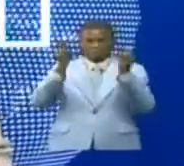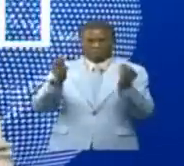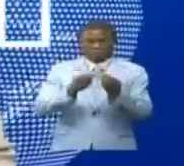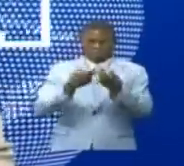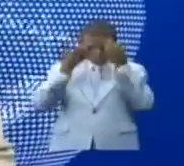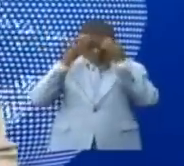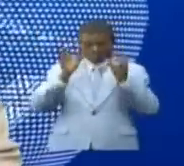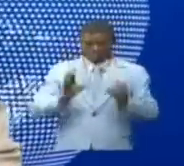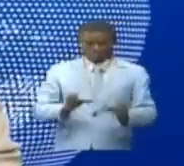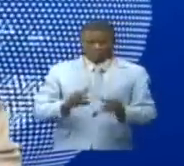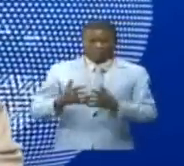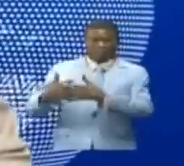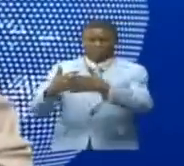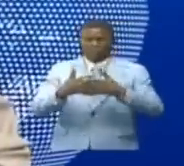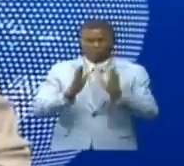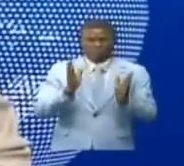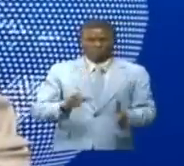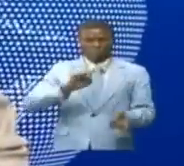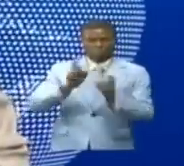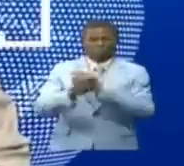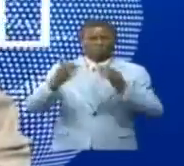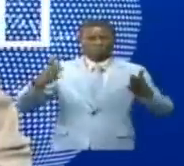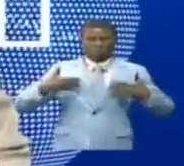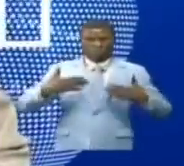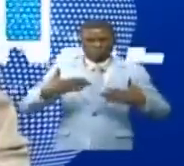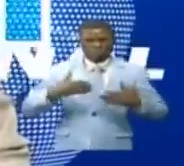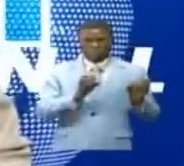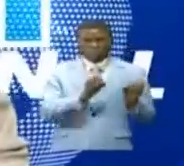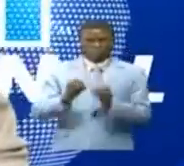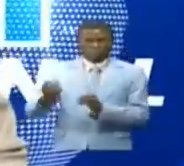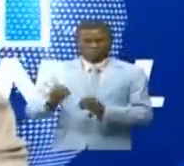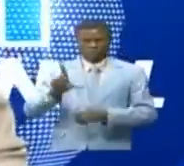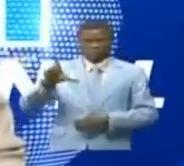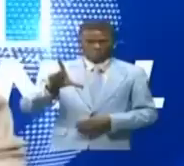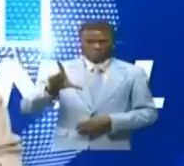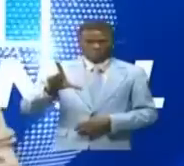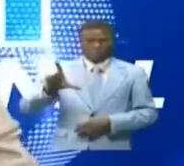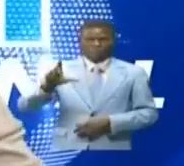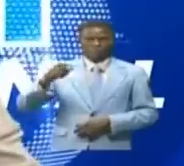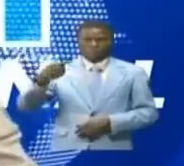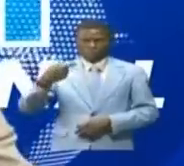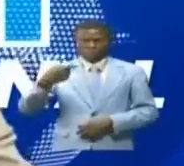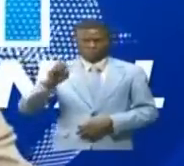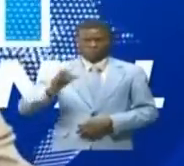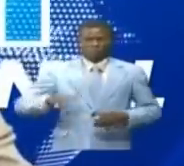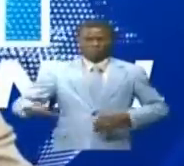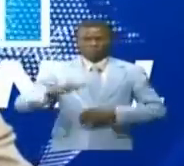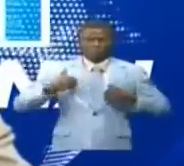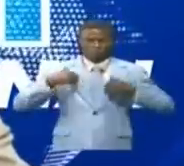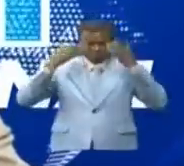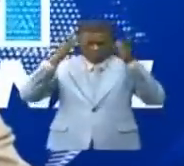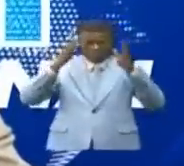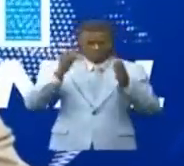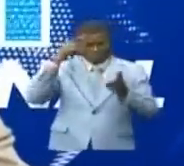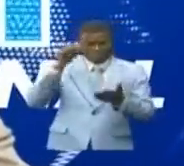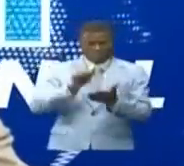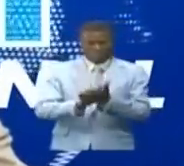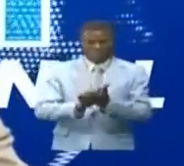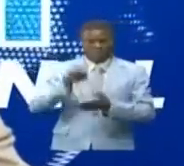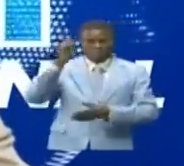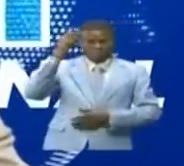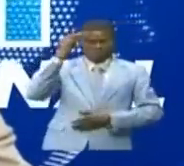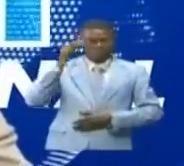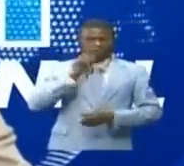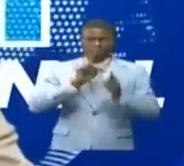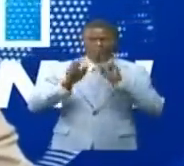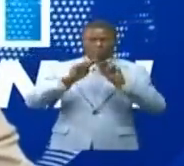Convention cadre des Nations Unies sur le changement climatique qui se déroule à El Cheikh en Égypte. Pour ce faire, Jean-Michel Samalou Kondé a échangé avec une